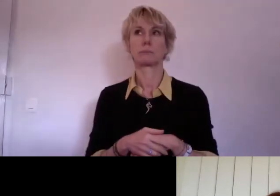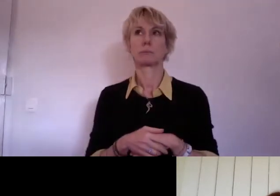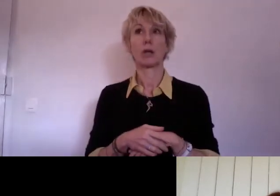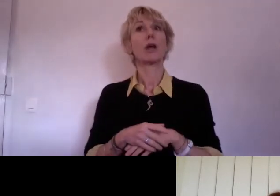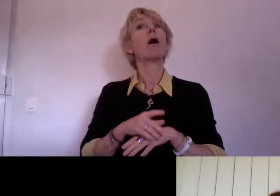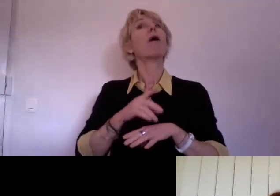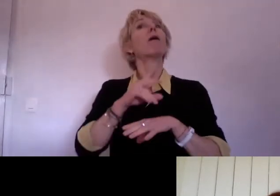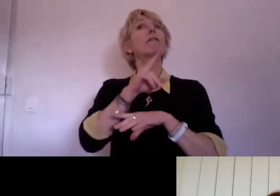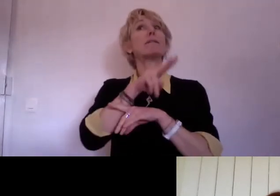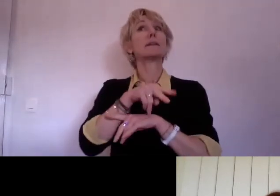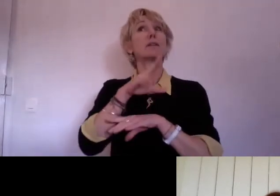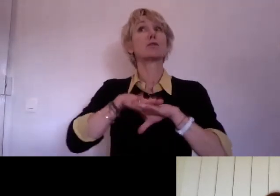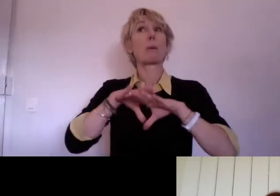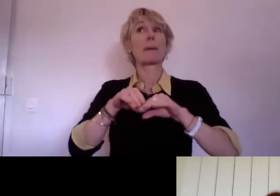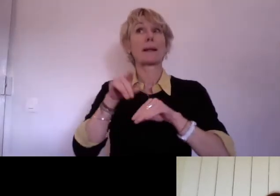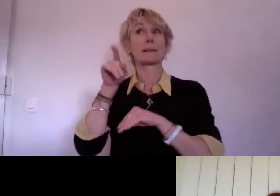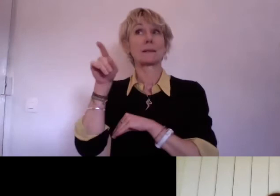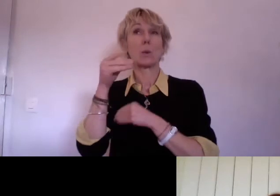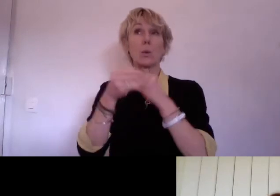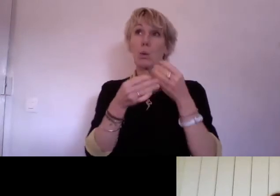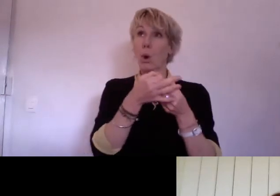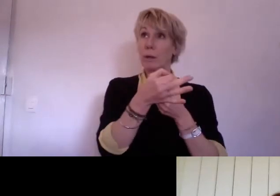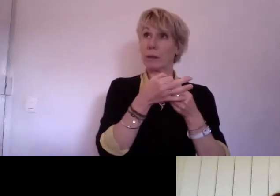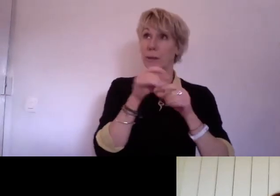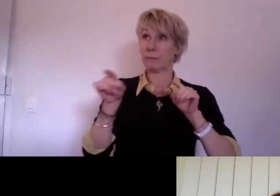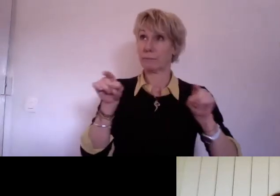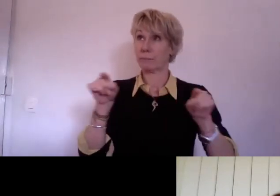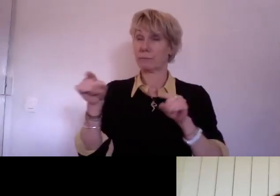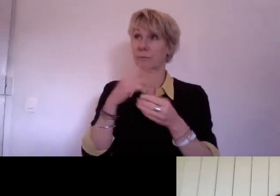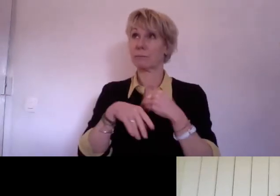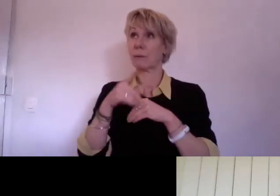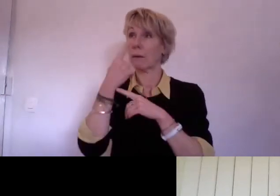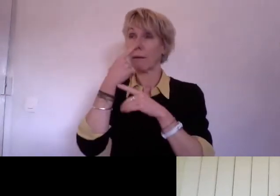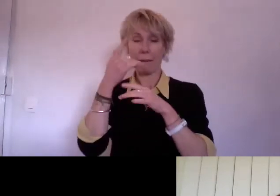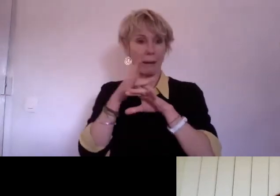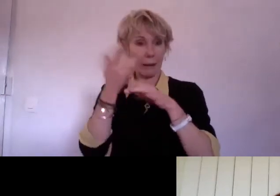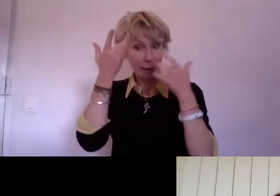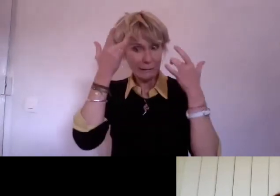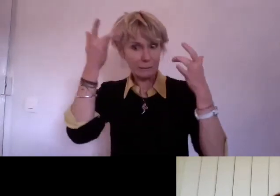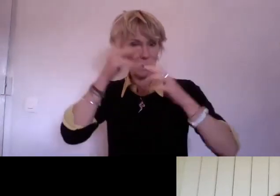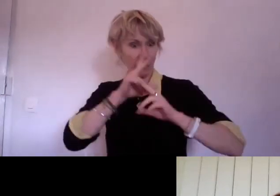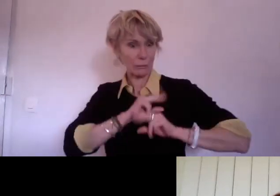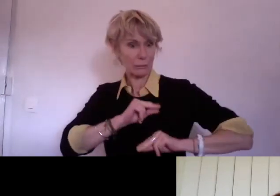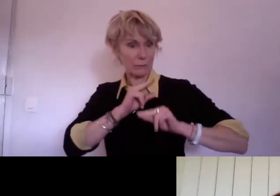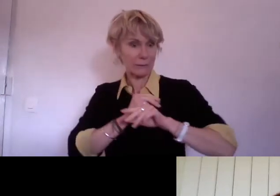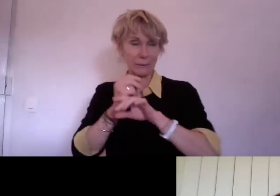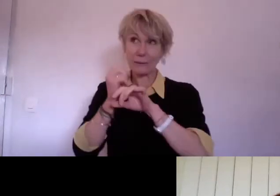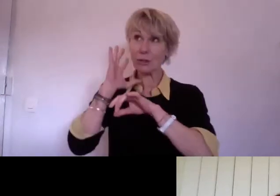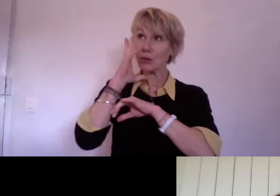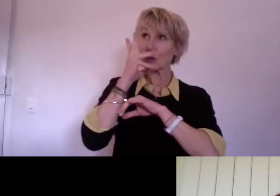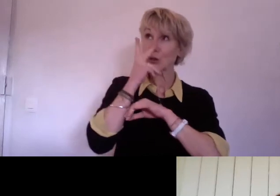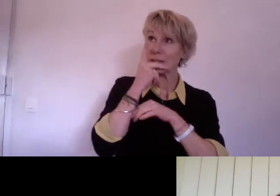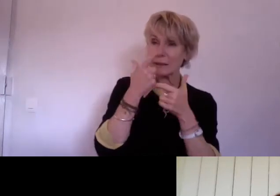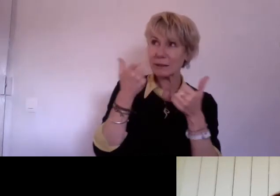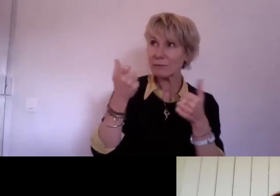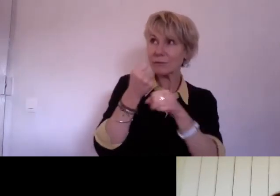au sein du musée ou en ligne, donc l'expérience sensitive, sensorielle et émotionnelle du visiteur